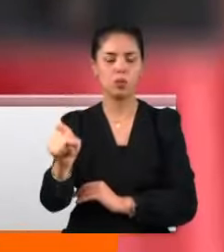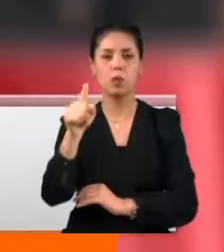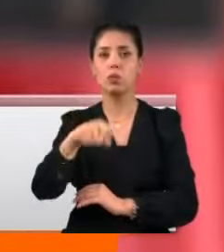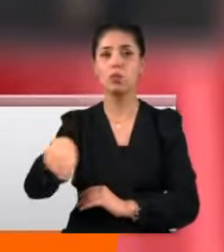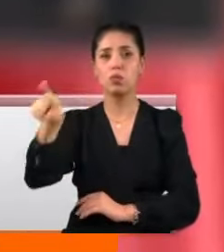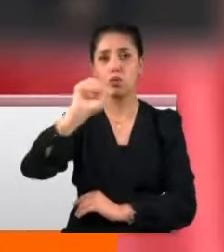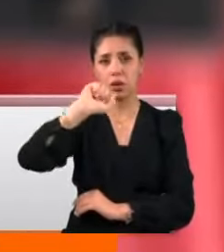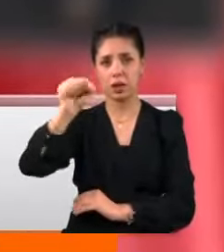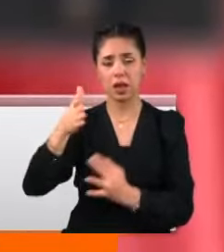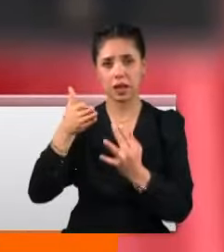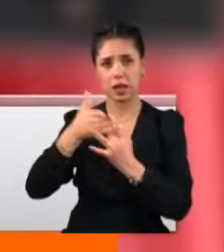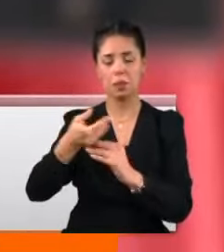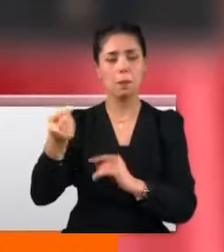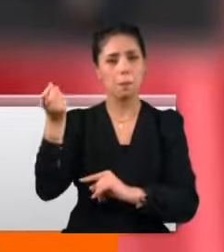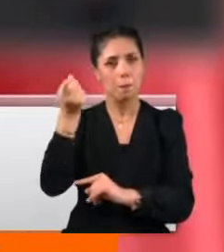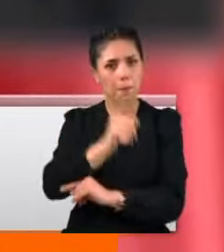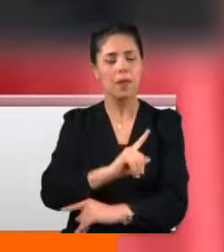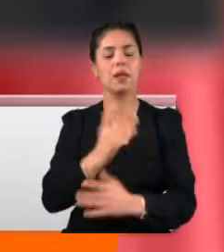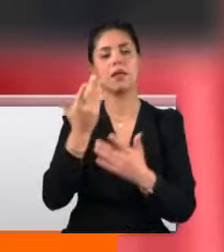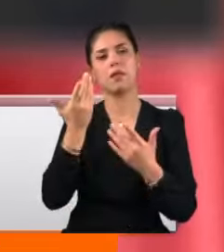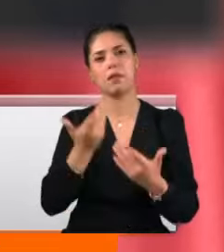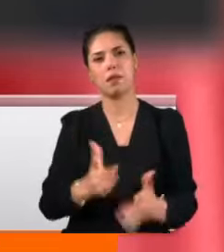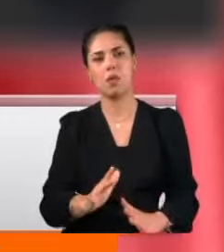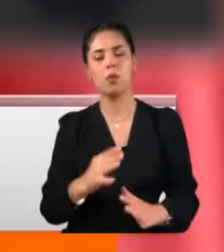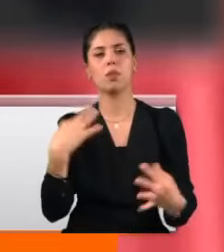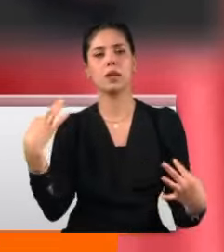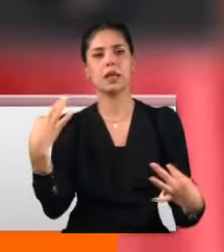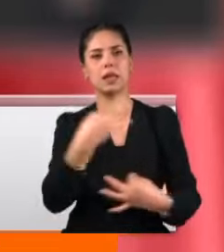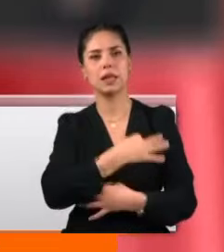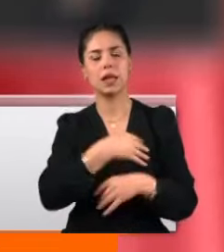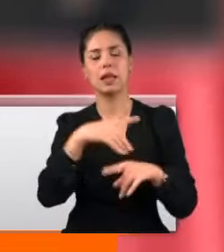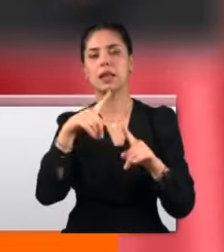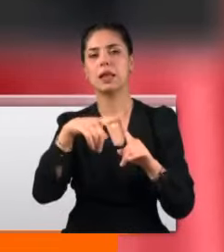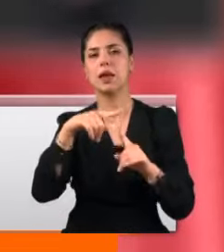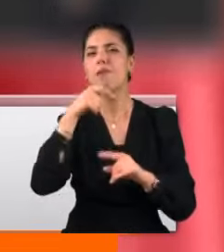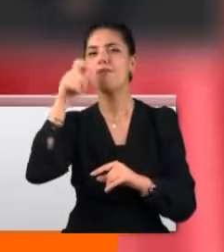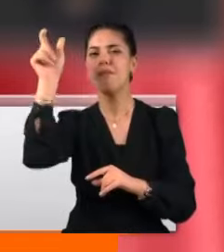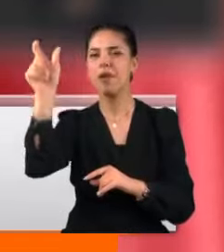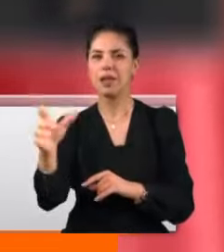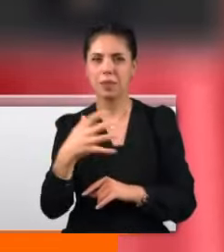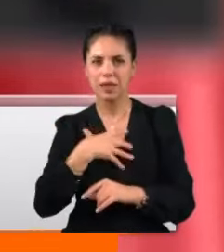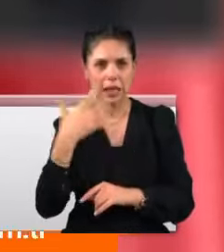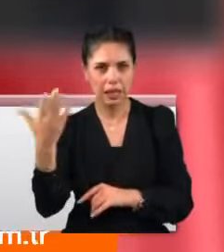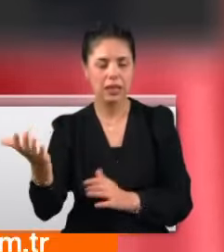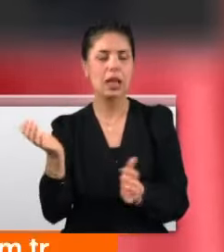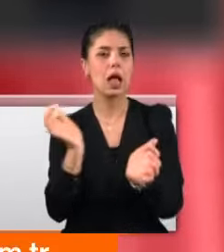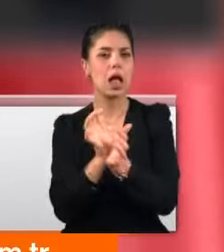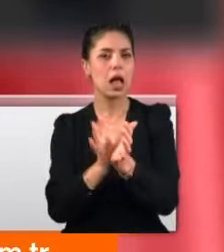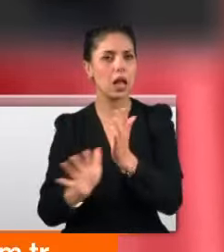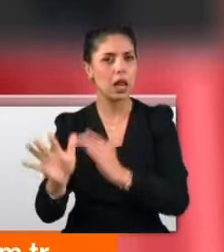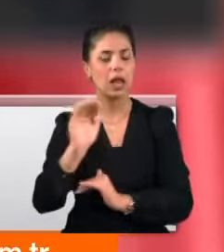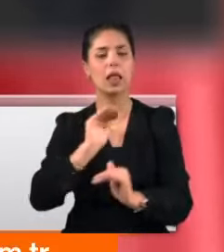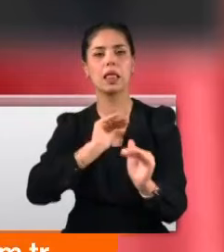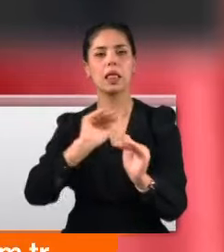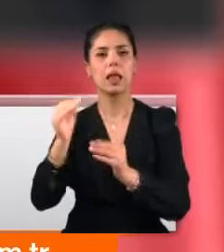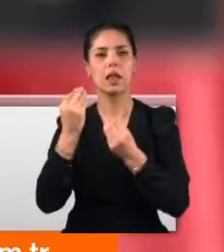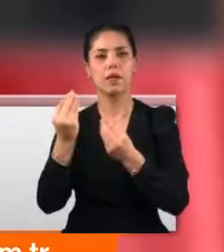teşebbüsünü bir kez daha lanetliyor Sayın trump'ın kendisine ailesine ve